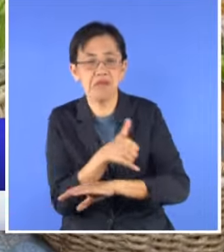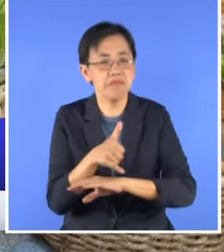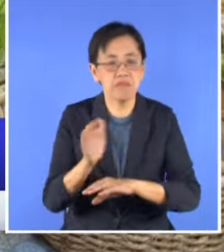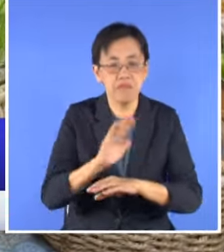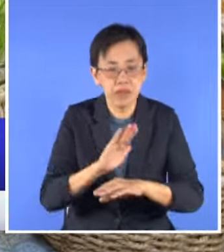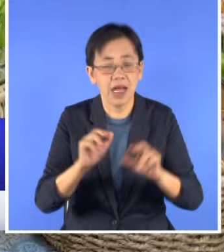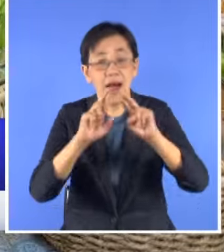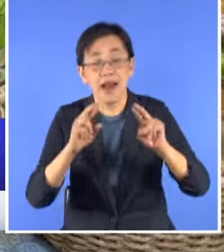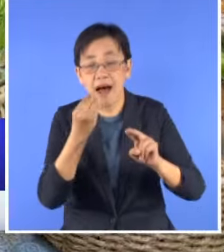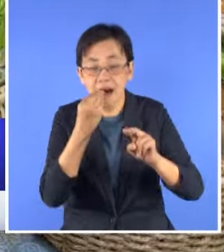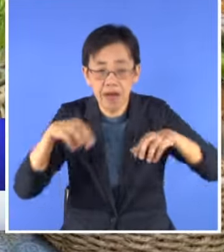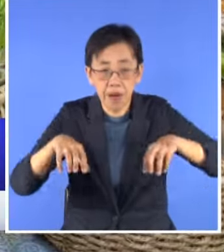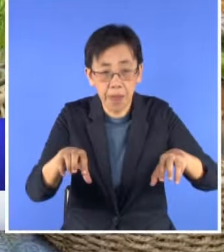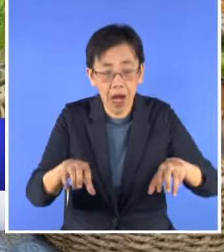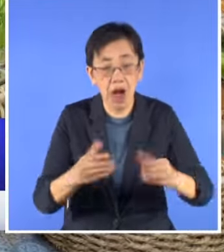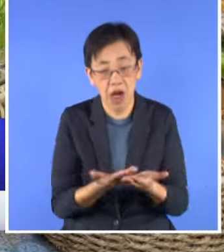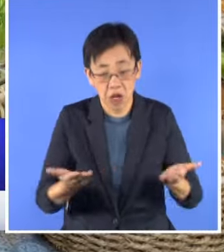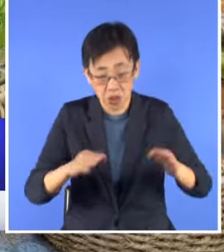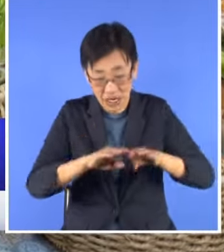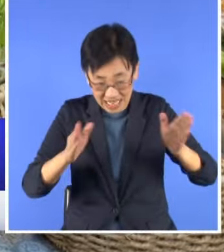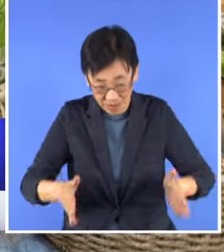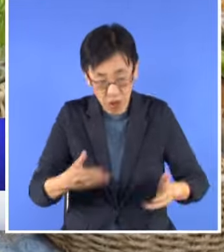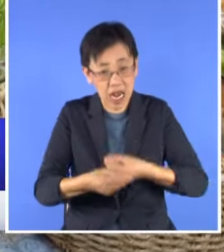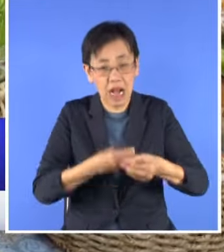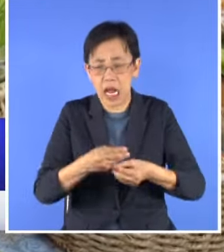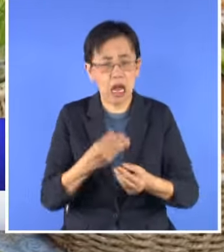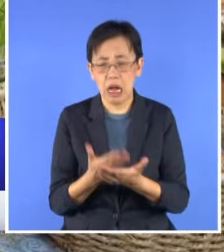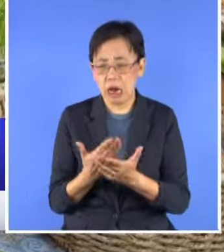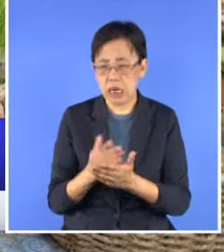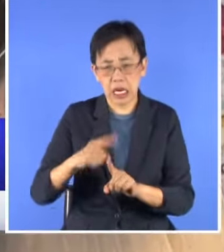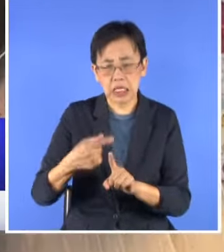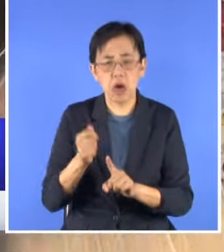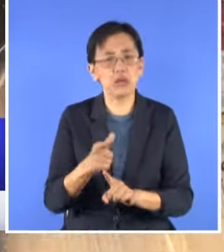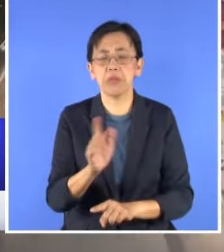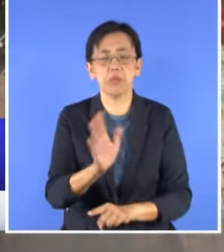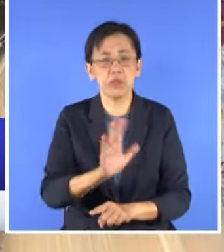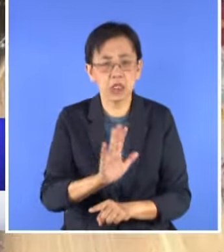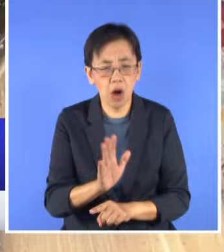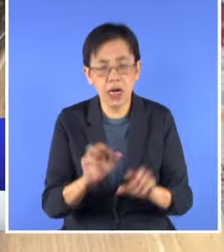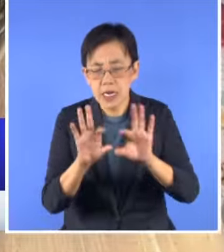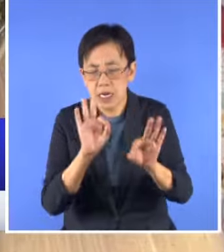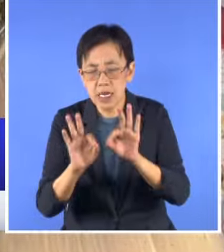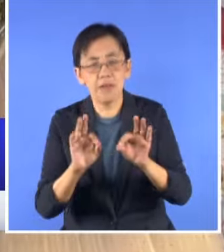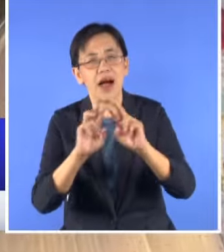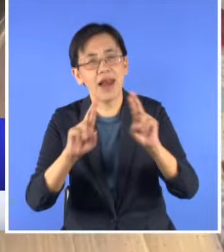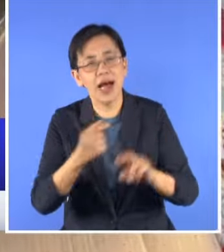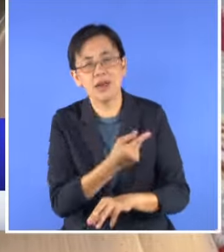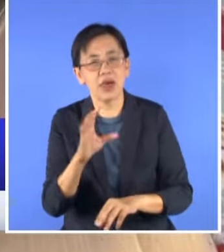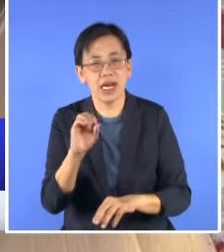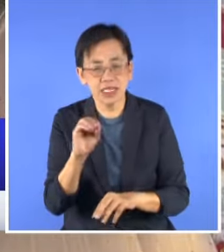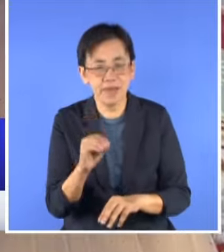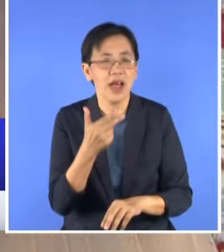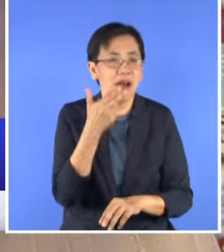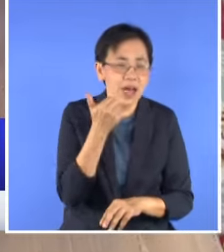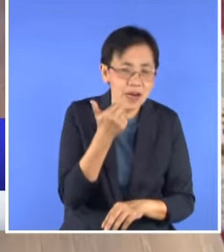ทางวัดก็ไม่ได้เรียกเก็บค่าออกบูธด้วยซึ่งที่ร้านที่ผ่านการคัดเลือกเนี่ยจะมี50ร้านค้าทั้งคาวทั้งหวานเมนูต้องไม่